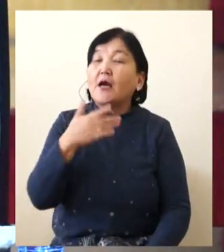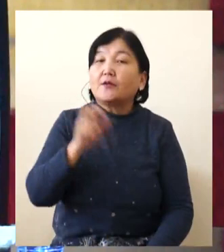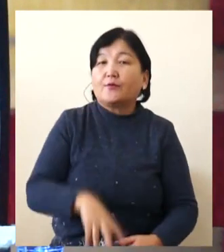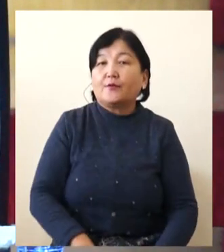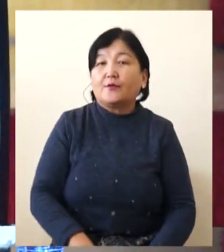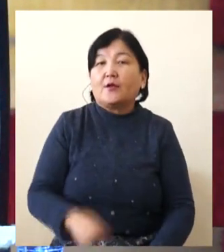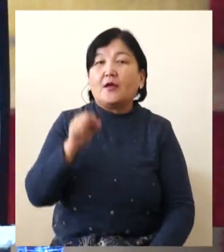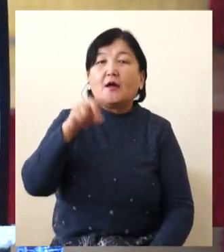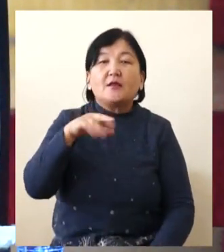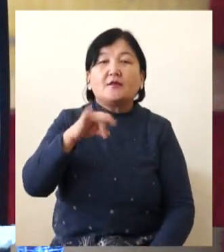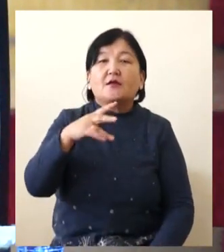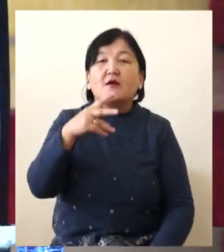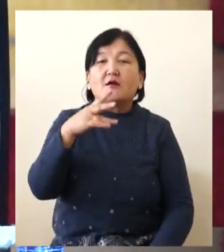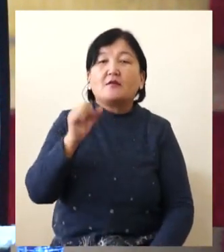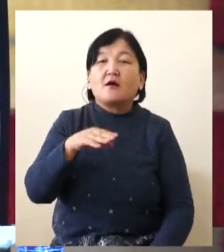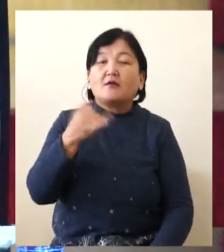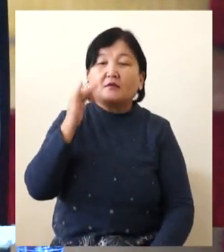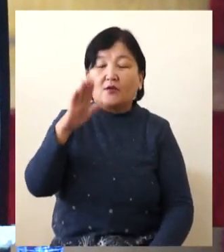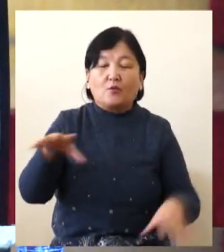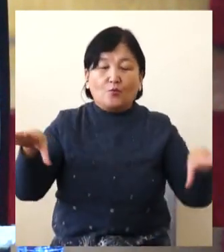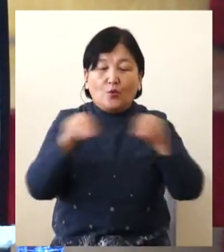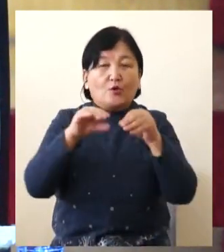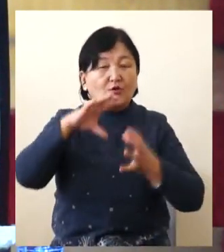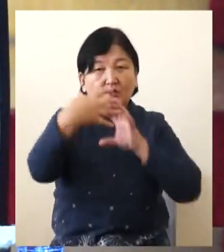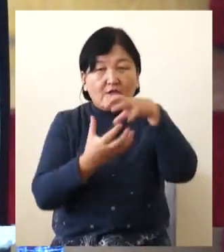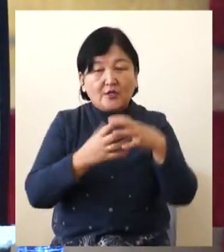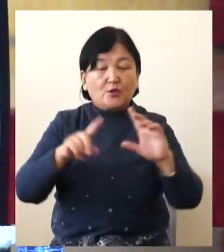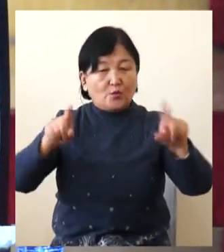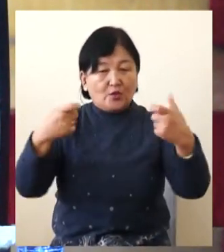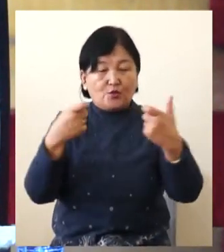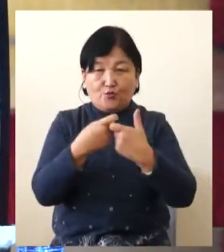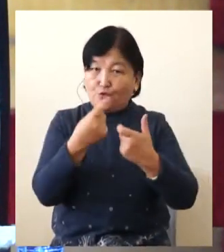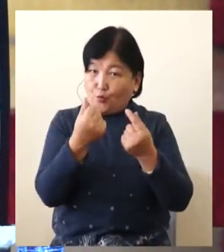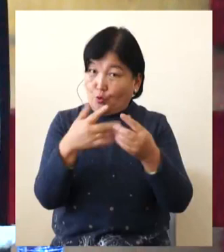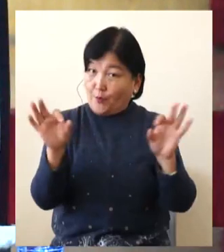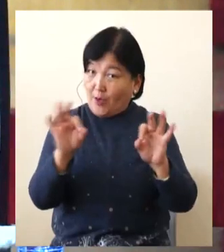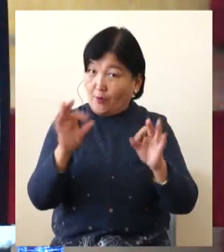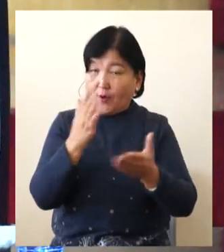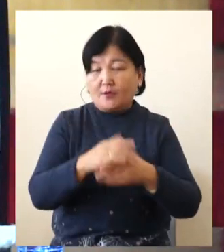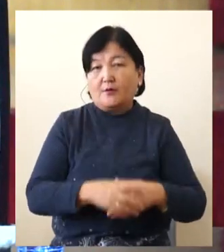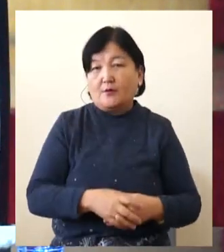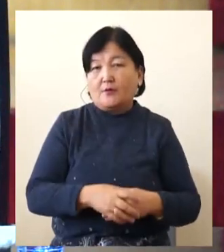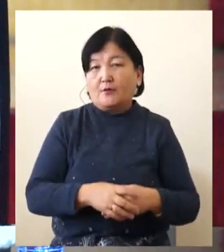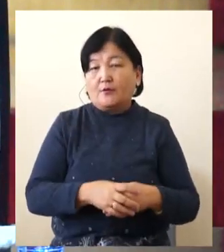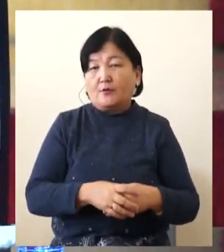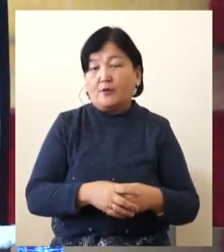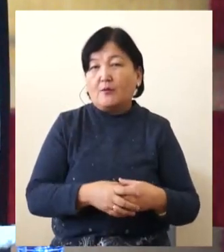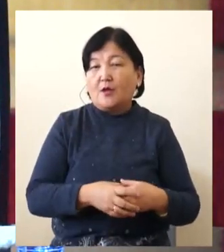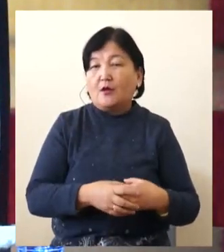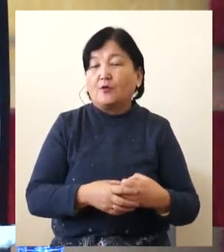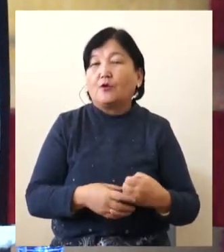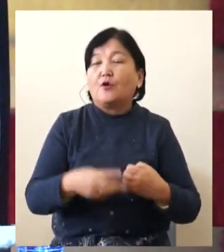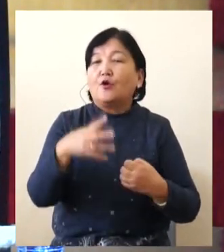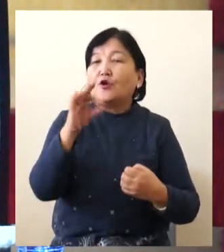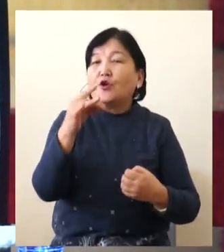Ягагт энэ өөр альтернативний бүх дэлхийд хүлийн зөвшөөрөгдсөн ийм мөнгө байхгүй байна. Евро ирээдүйн тодорхой биш